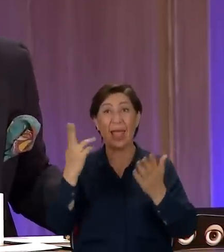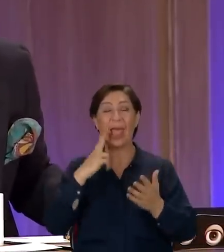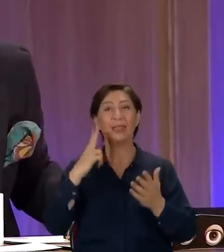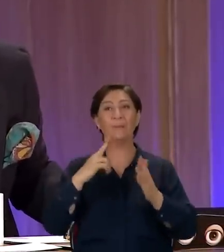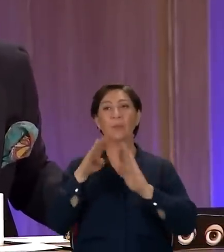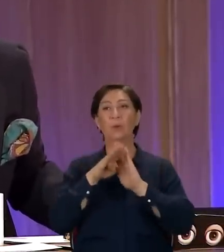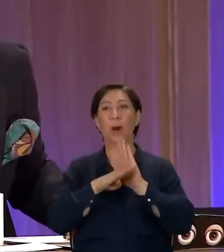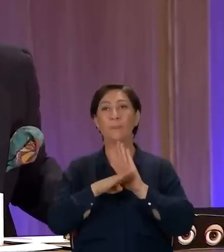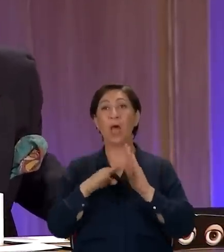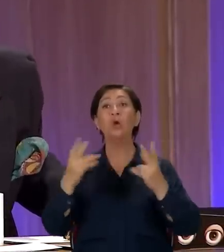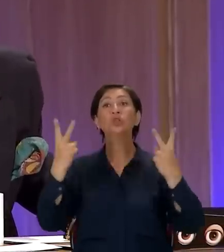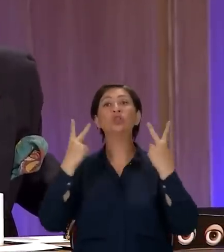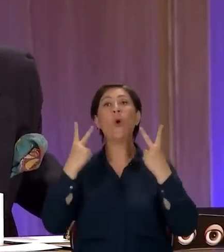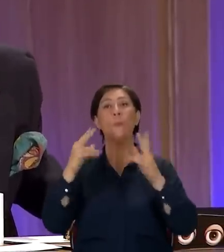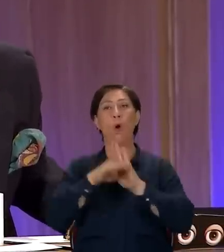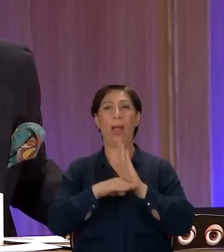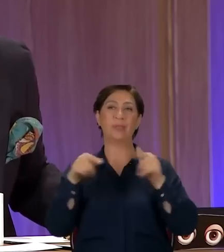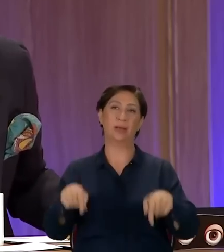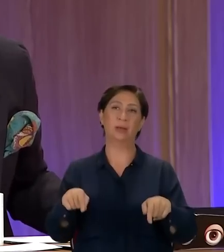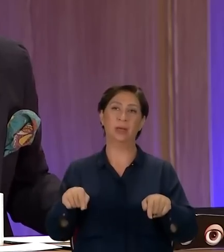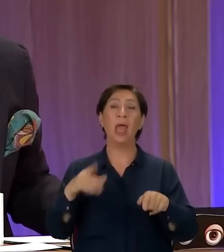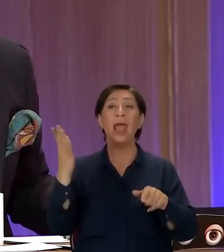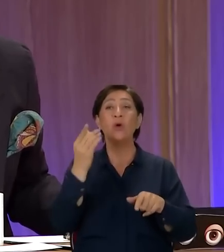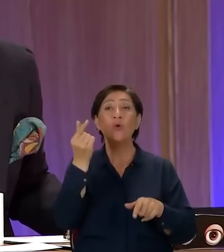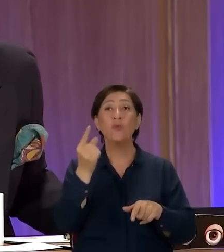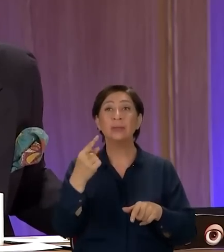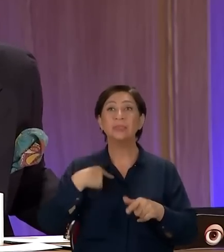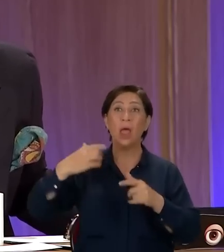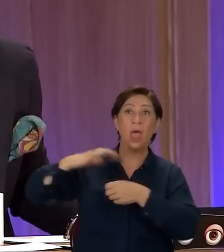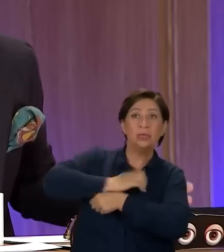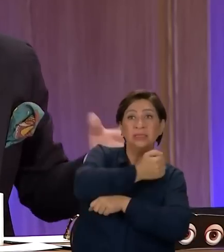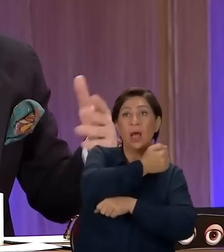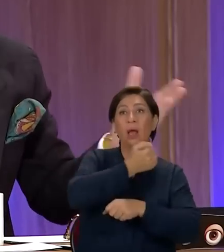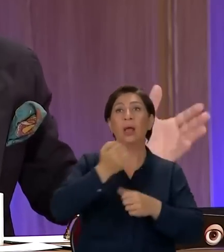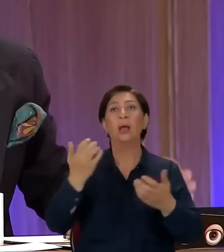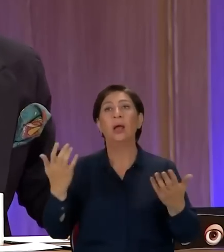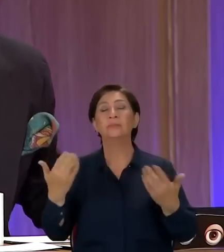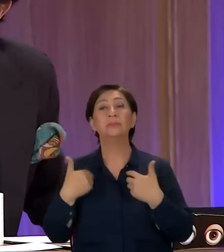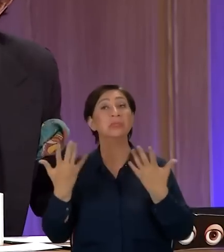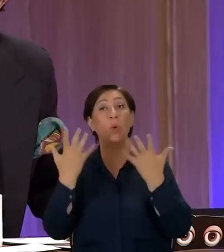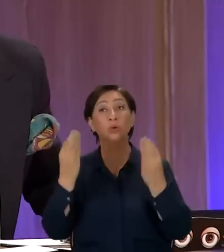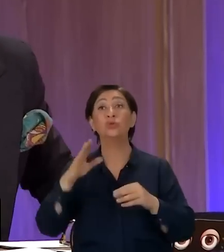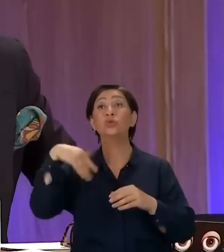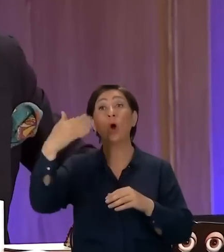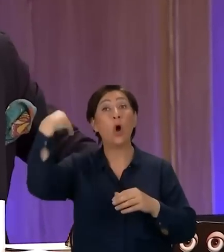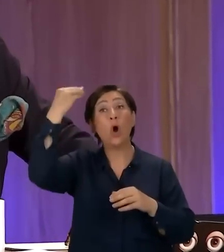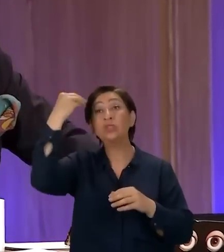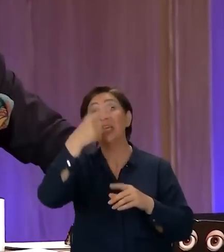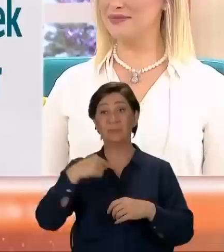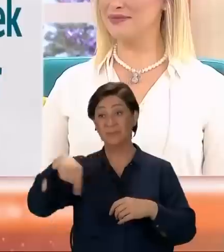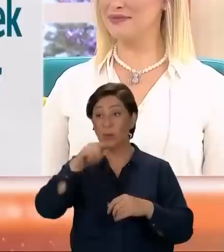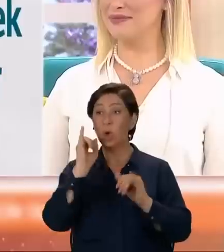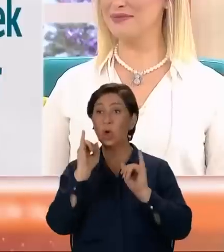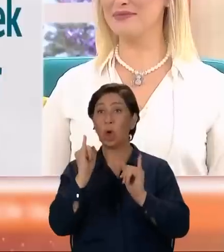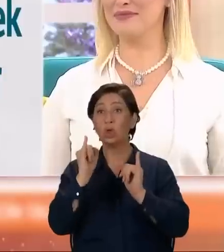edepli programları talk show'lar. En ufak bir şeyde bizi linç eder insanlar. Oh, dizilerde neler oluyor. Sonra hoca nasıl devam ediyor